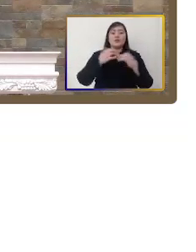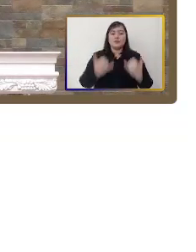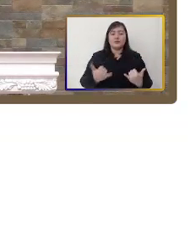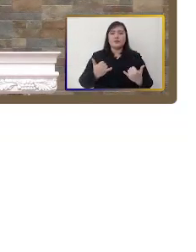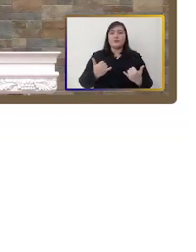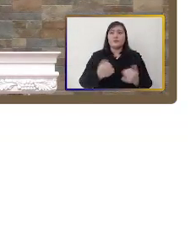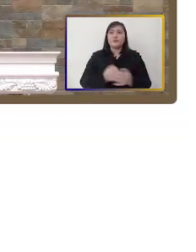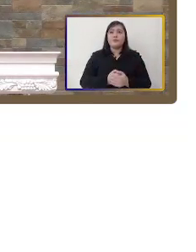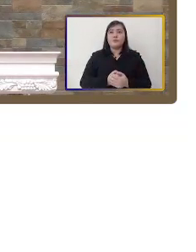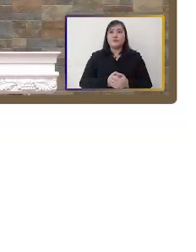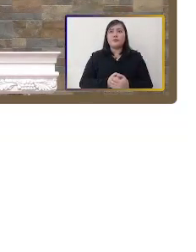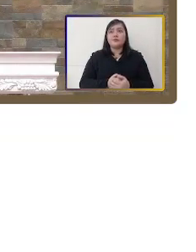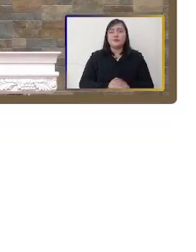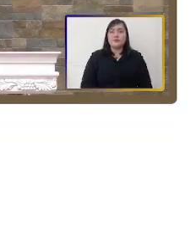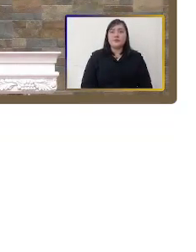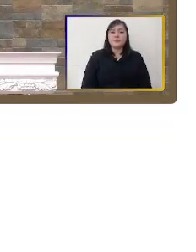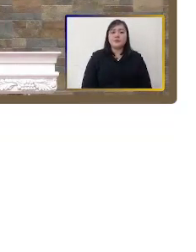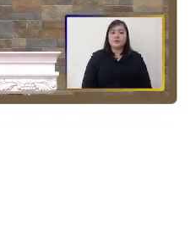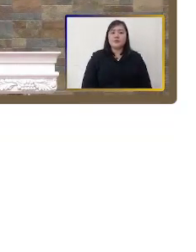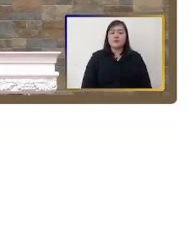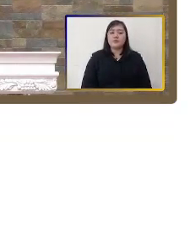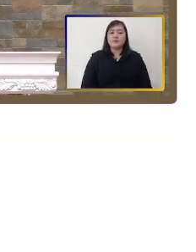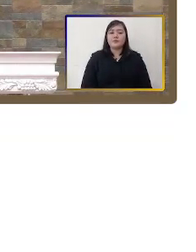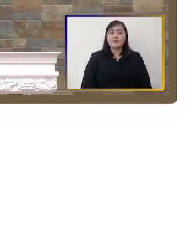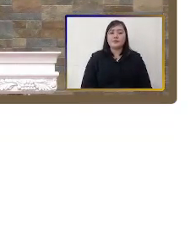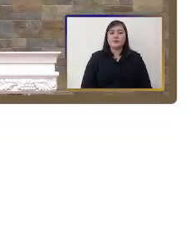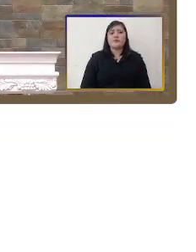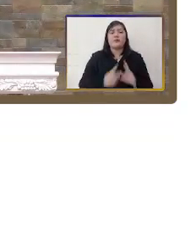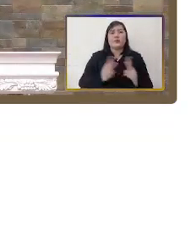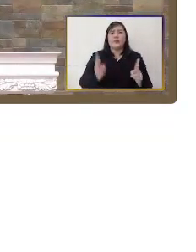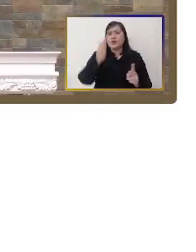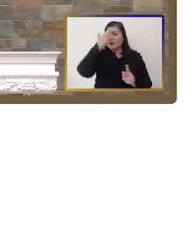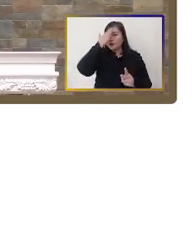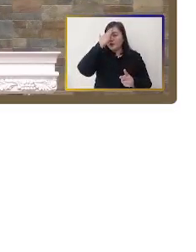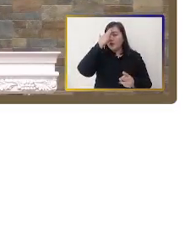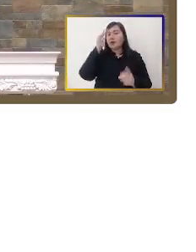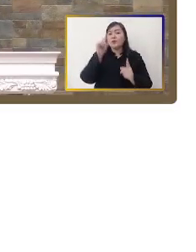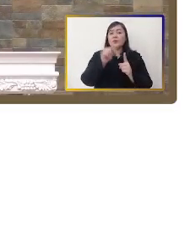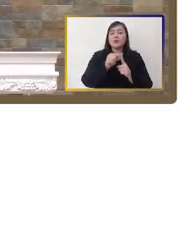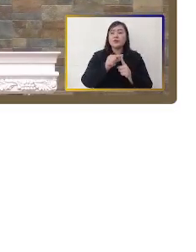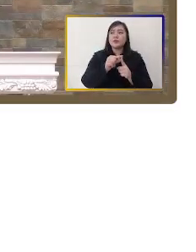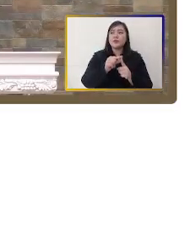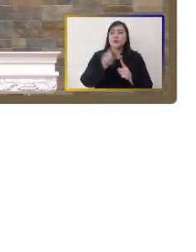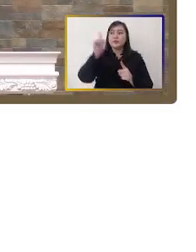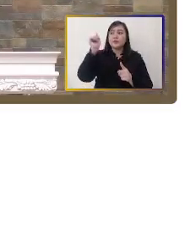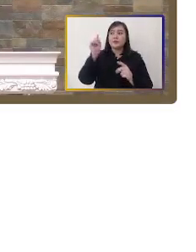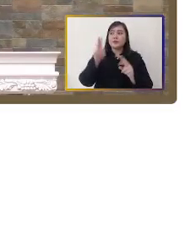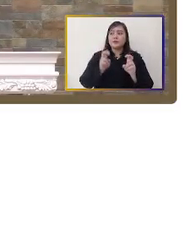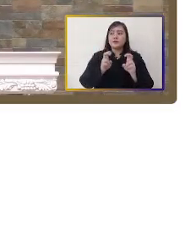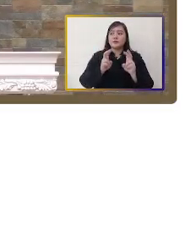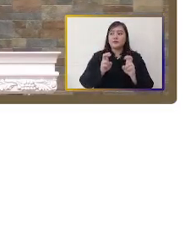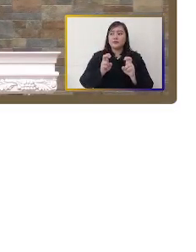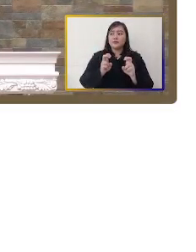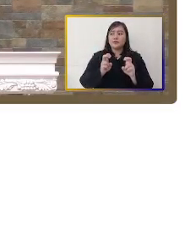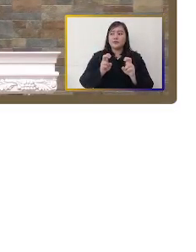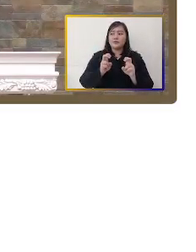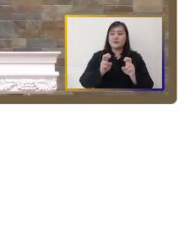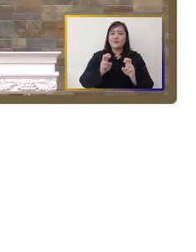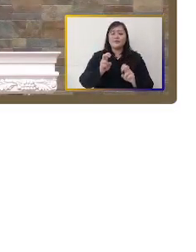mga words na nakalagay dyan. The very familiar words na nakikita po natin dyan ay si Papa.